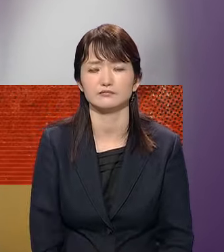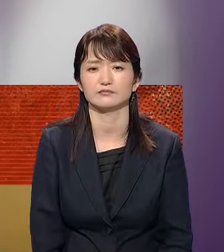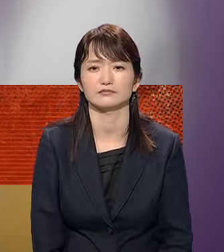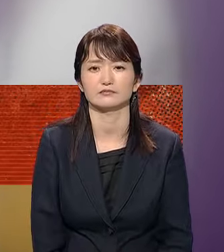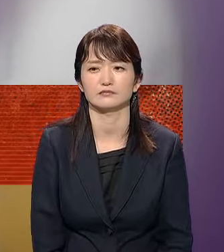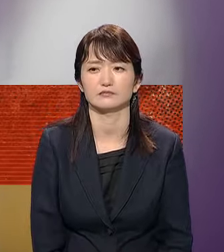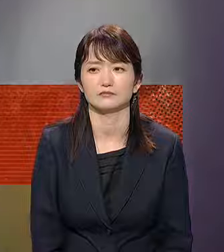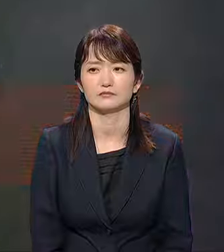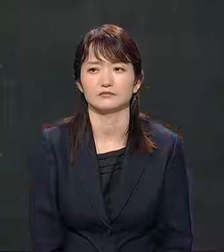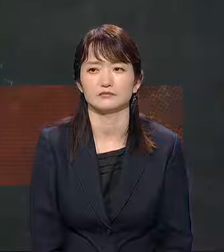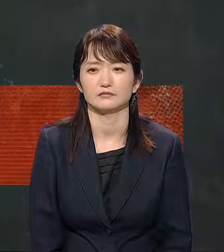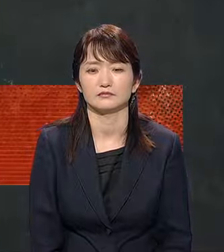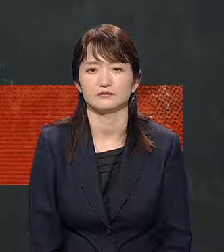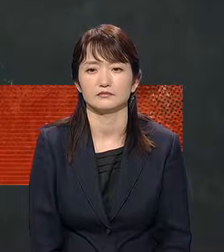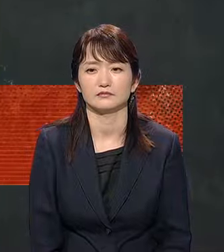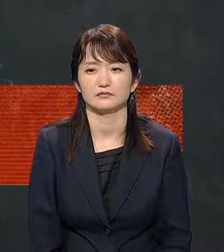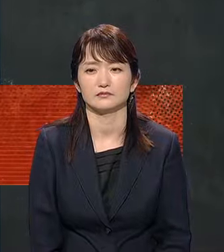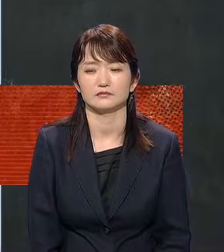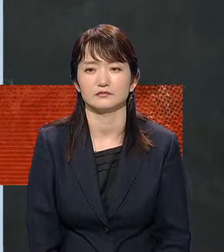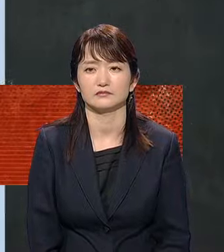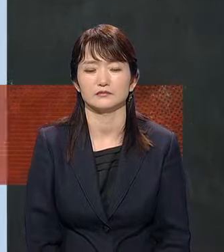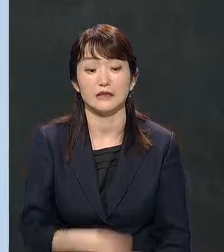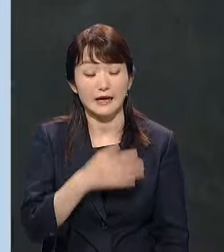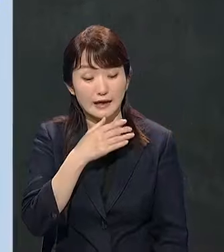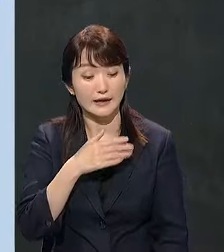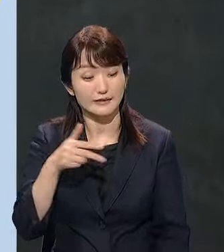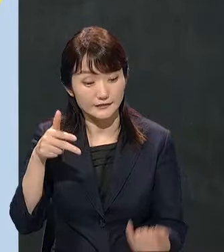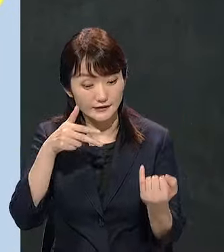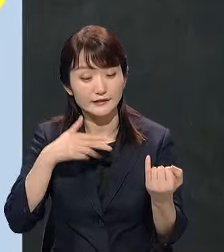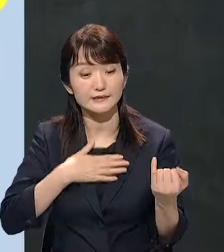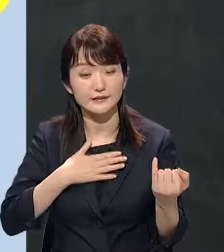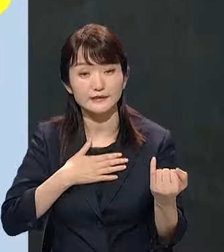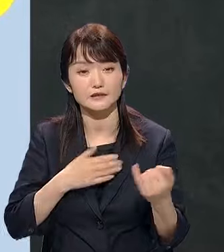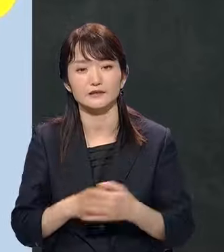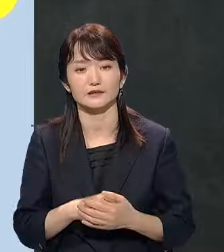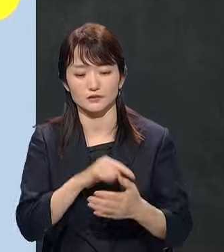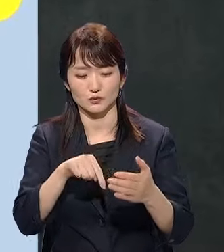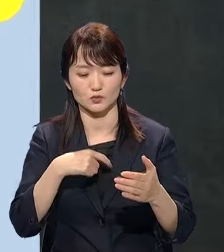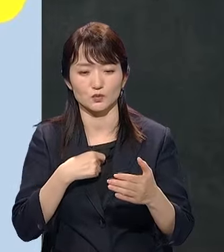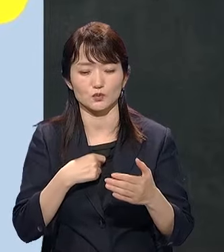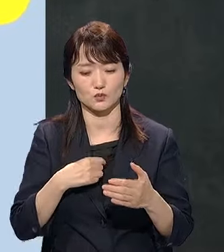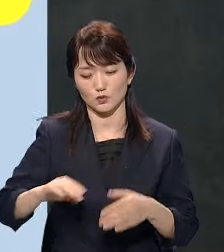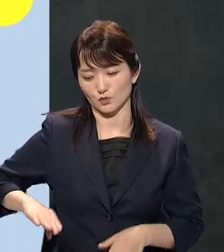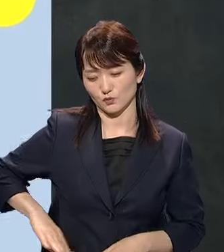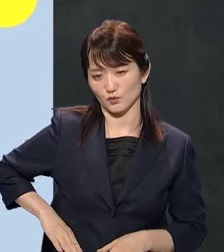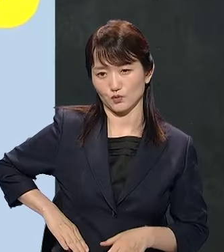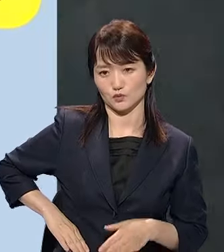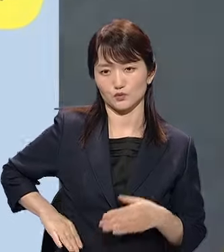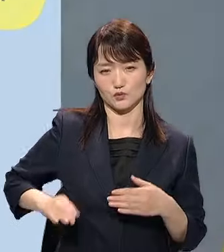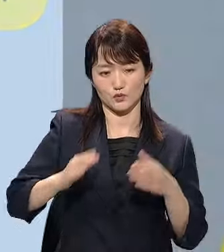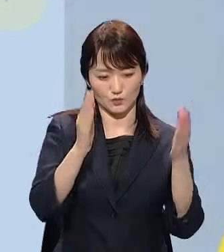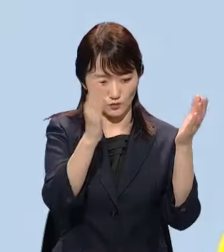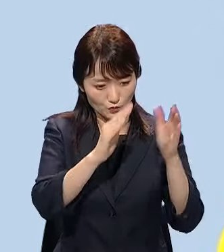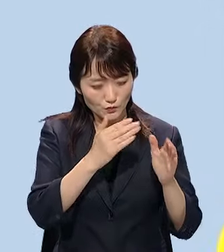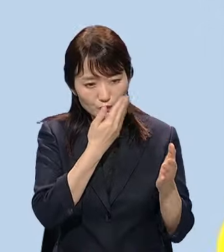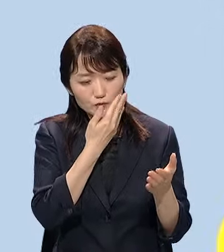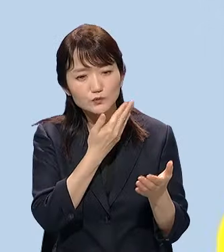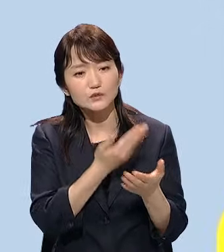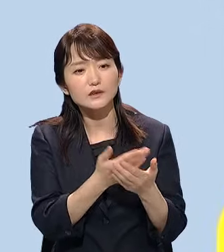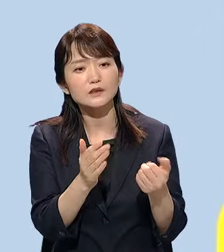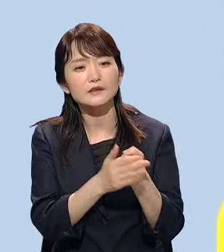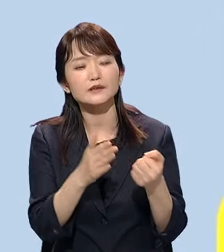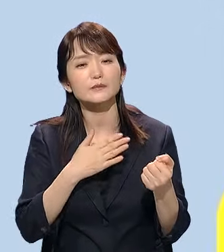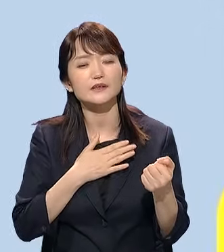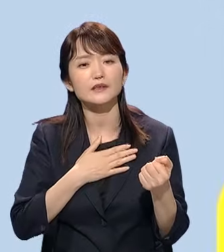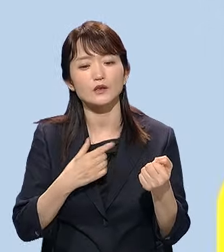그러면서 결국에는 촬영을 내가 하는데 속옷 모델은 몸매가 중요하기 때문에 옷 갈아입을 때 내가 좀 옆에서 봐야